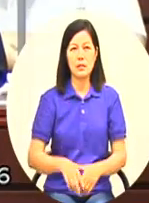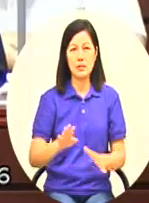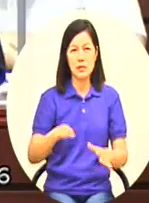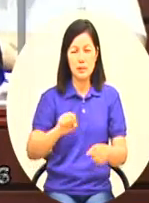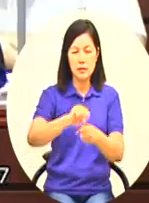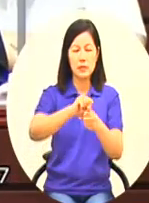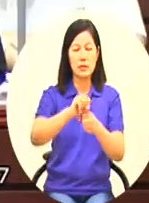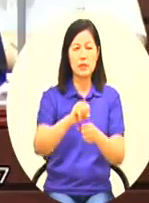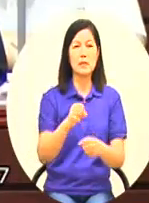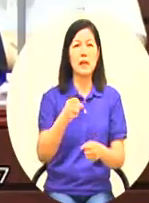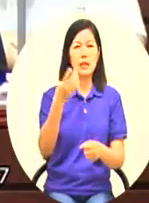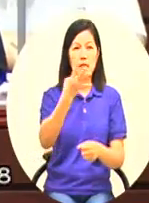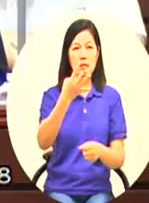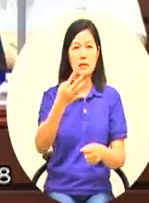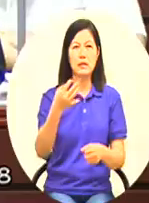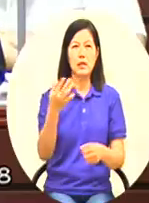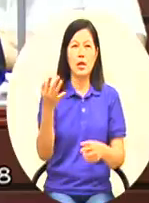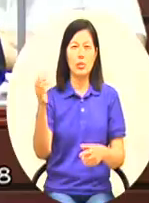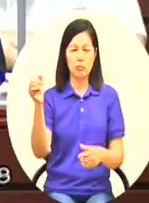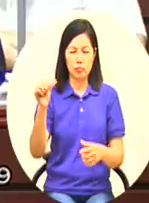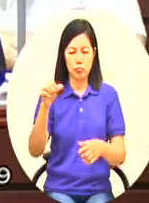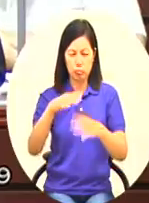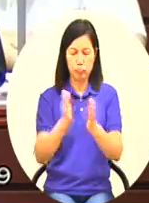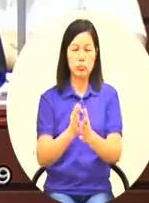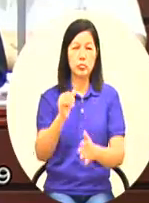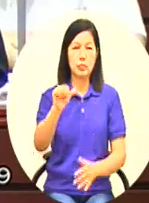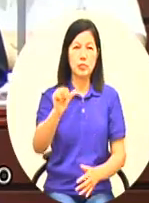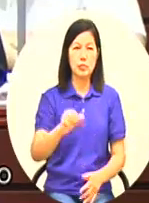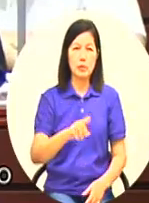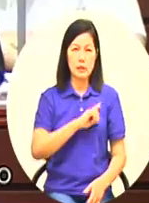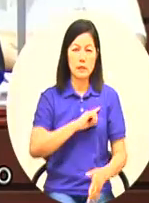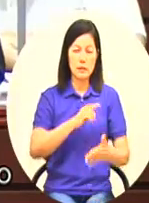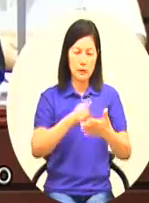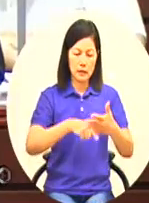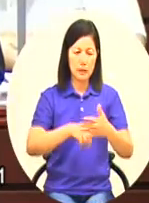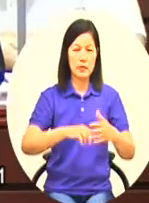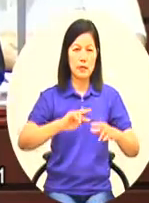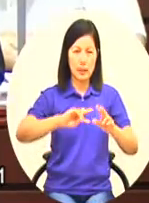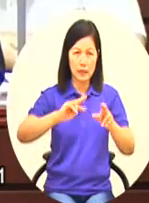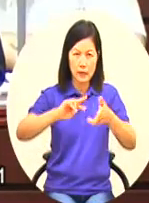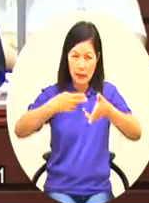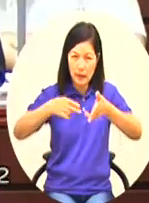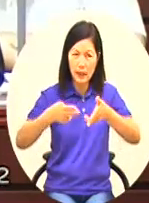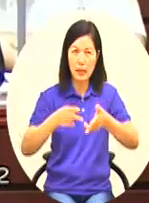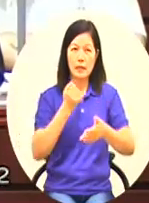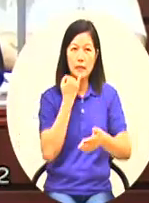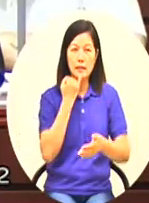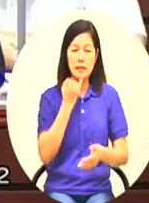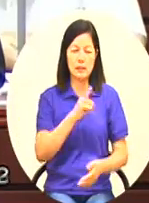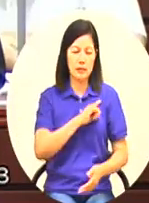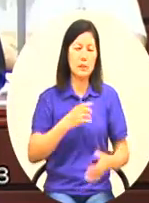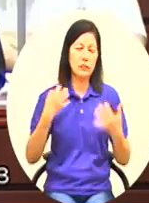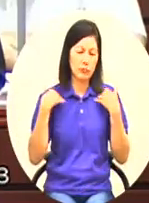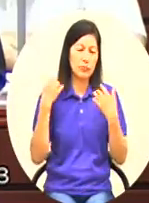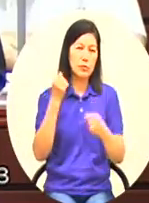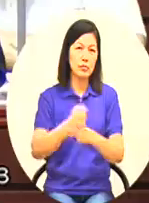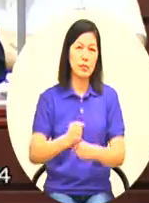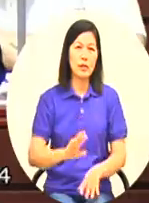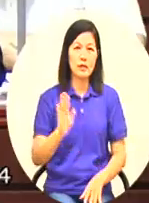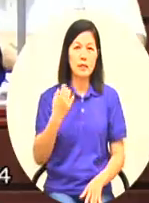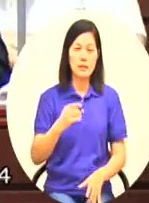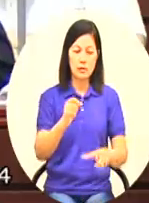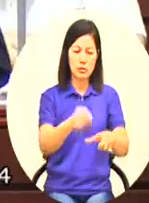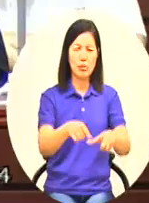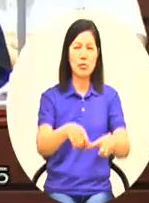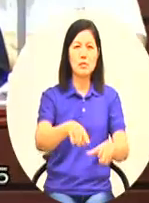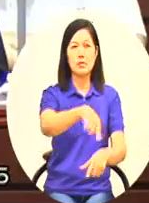率，所以我们只好就是说简易的我们可以自己维修，我们只好自己来做，但是厂商因为他